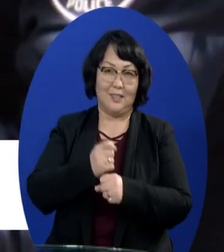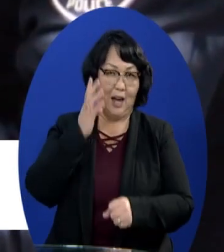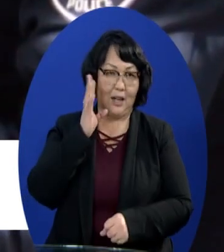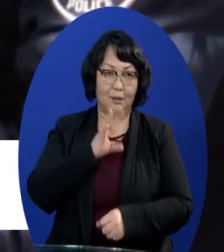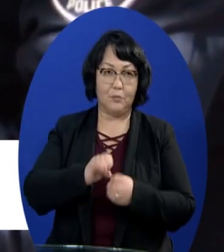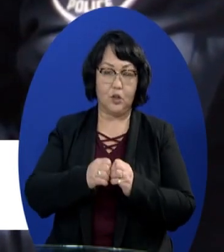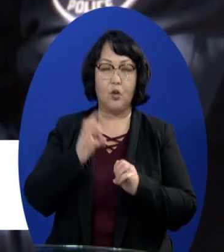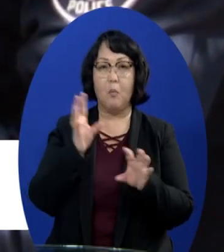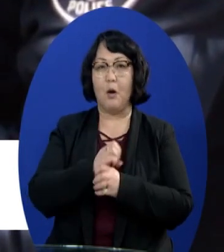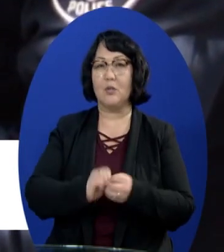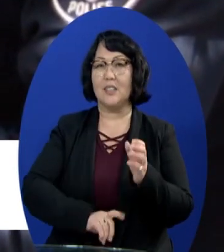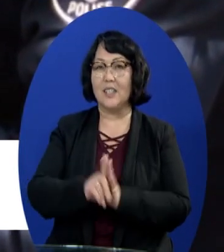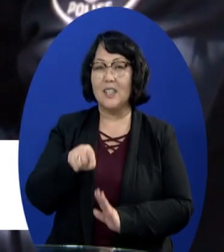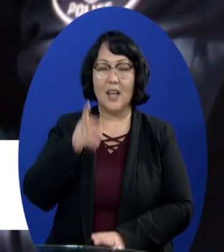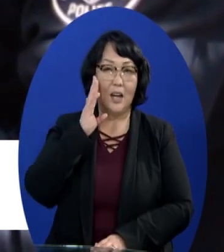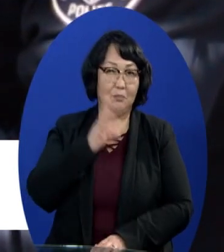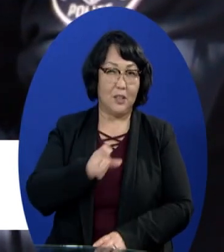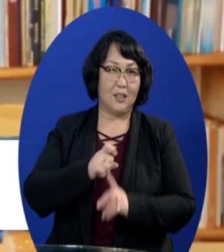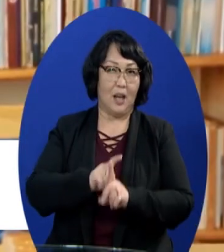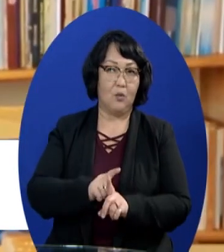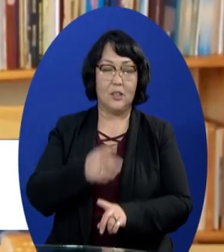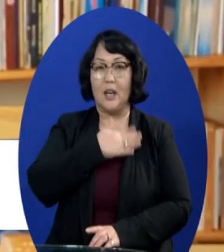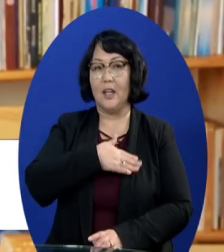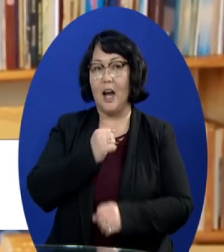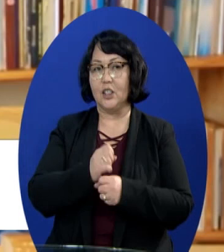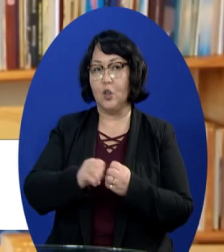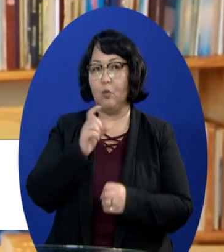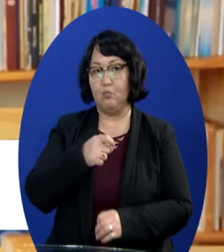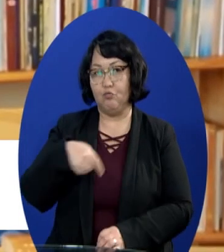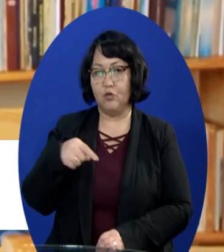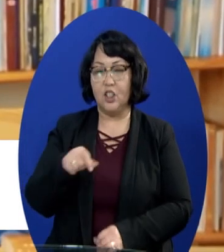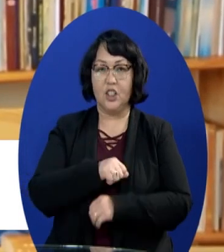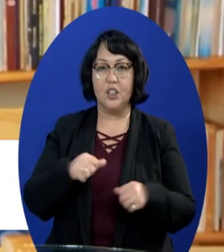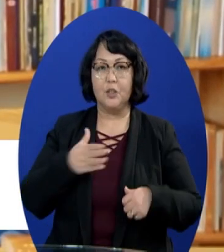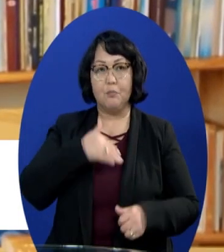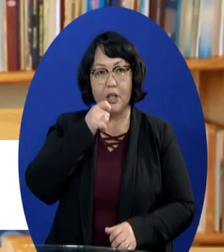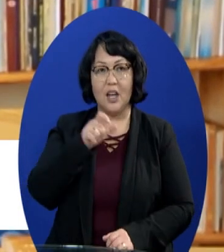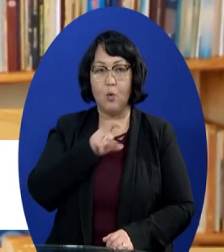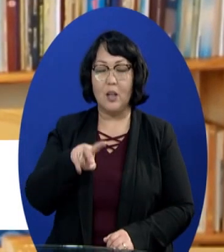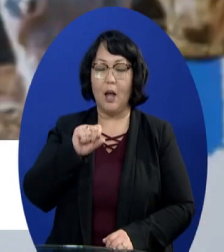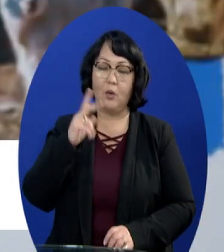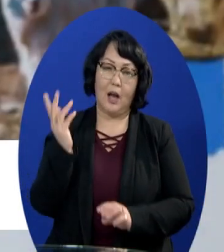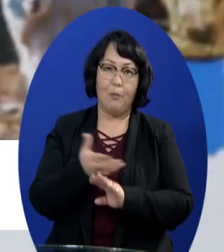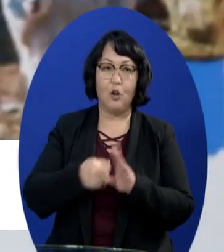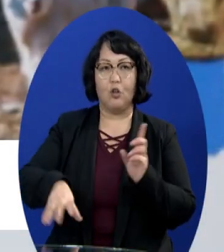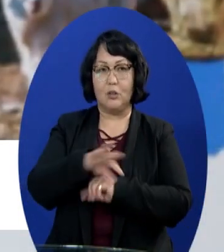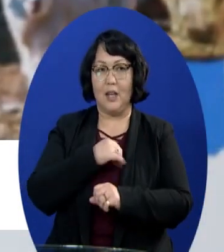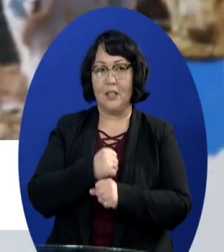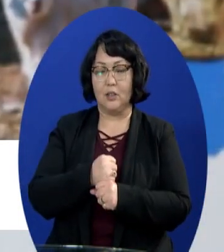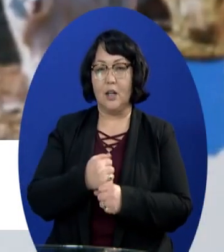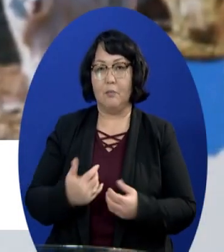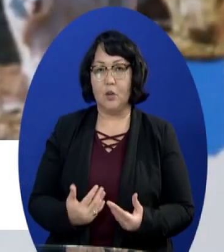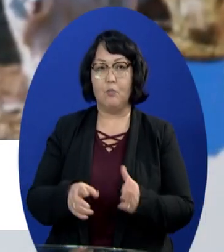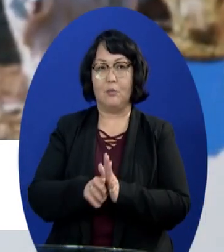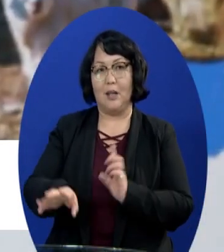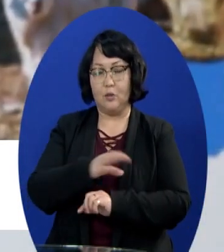байгуулж эхлүүлжээ. Энэхүү арга хэмжээний хүрээнд цагдаагийн албан хаагчдын болон иргэдийн эрүүл аюулгүй орчинд ажиллаж амьдрах нөхцөл бололцоог хангахад чиглэсэн